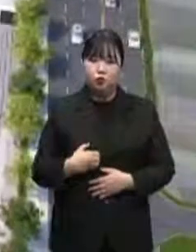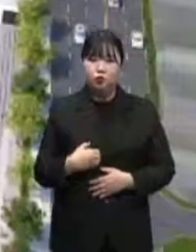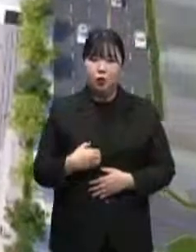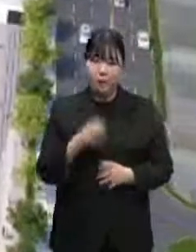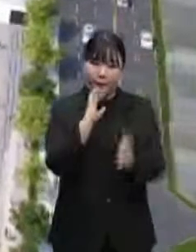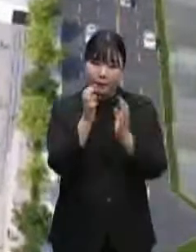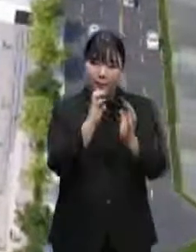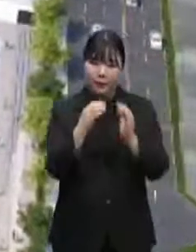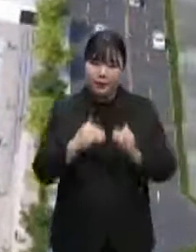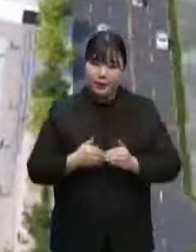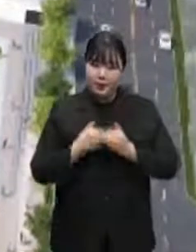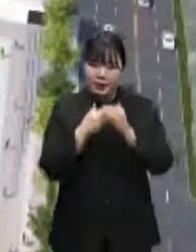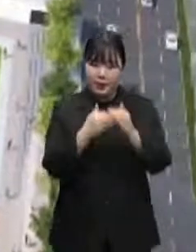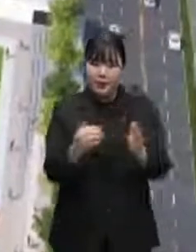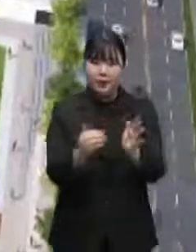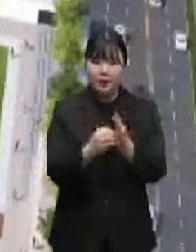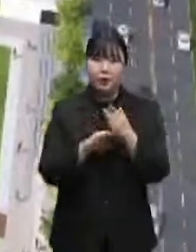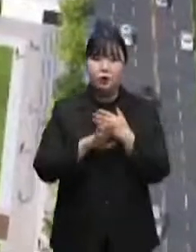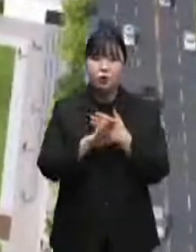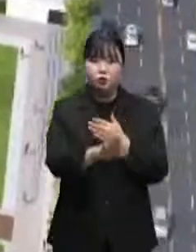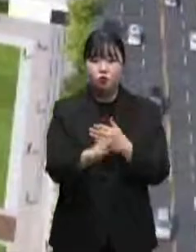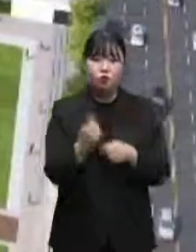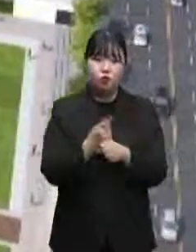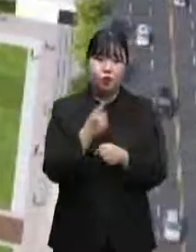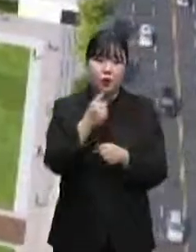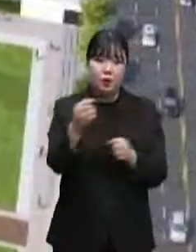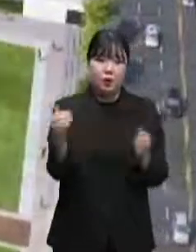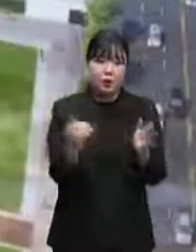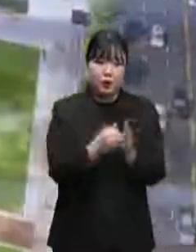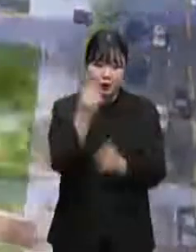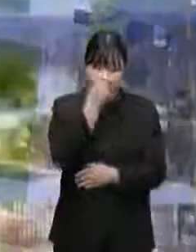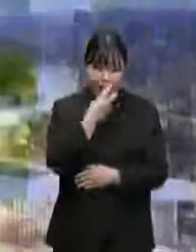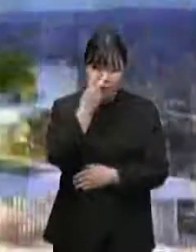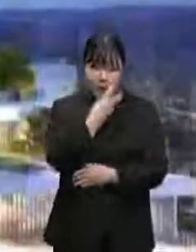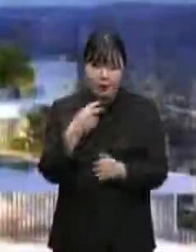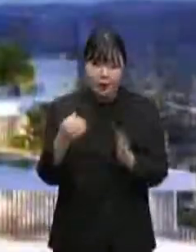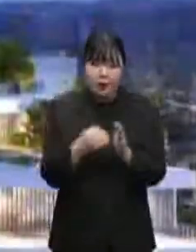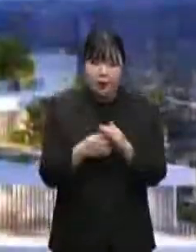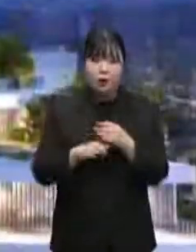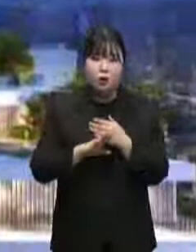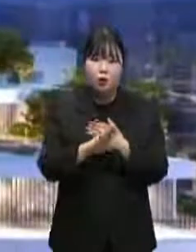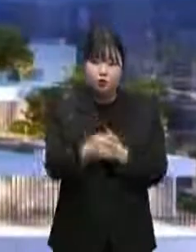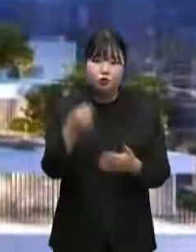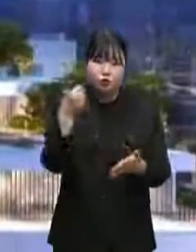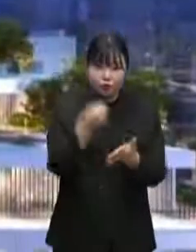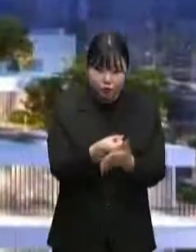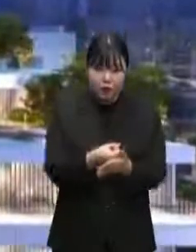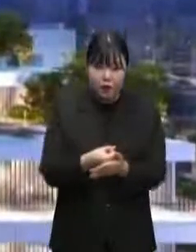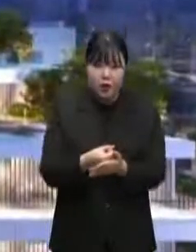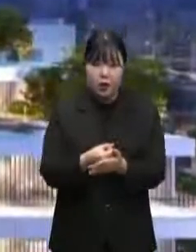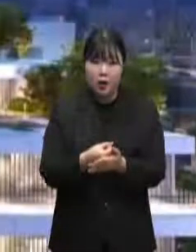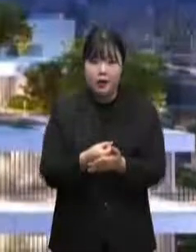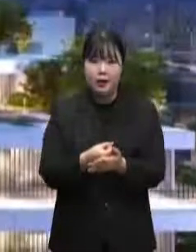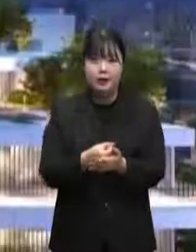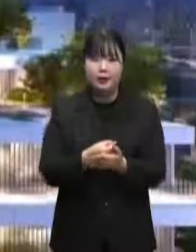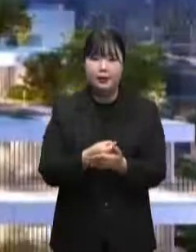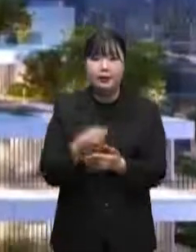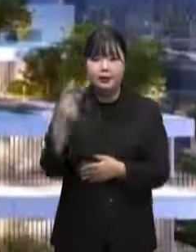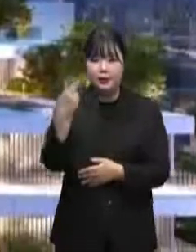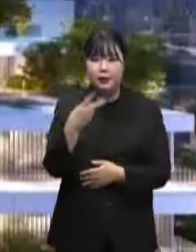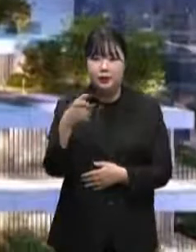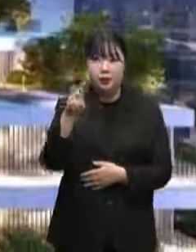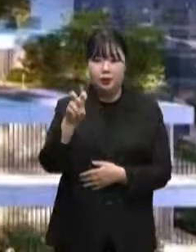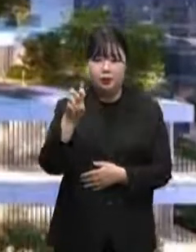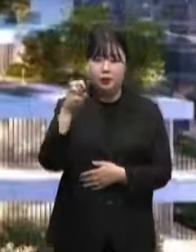협상을 진행한 뒤 내년까지 행정안전부 투자 심사를 거쳐 최종 사업자를 선정하고 2028년 12월에